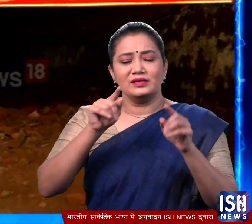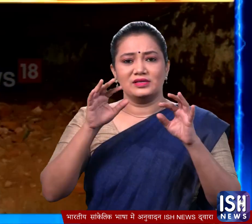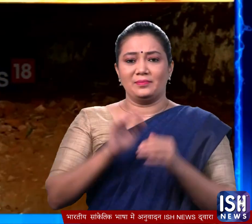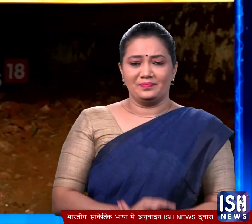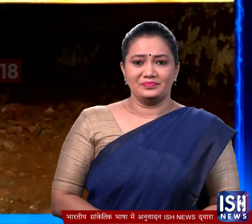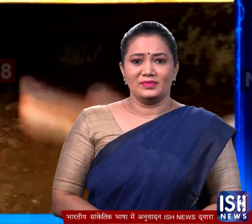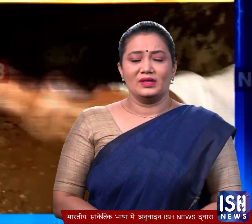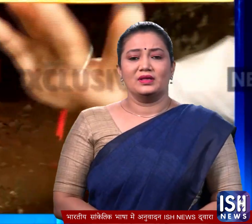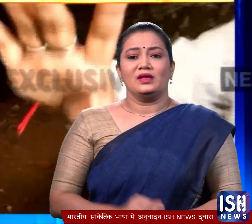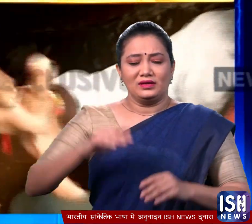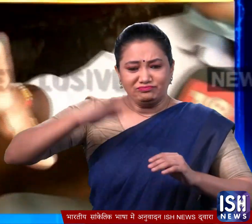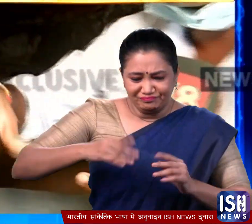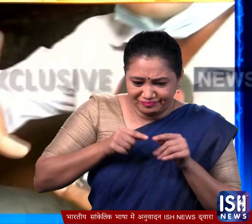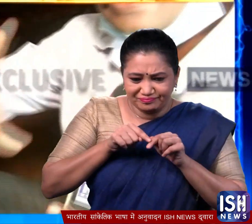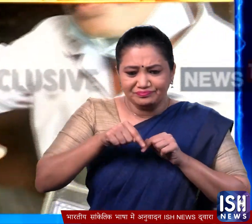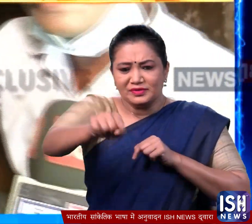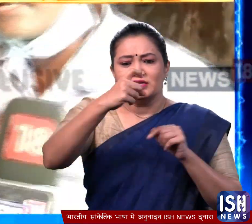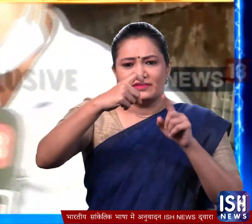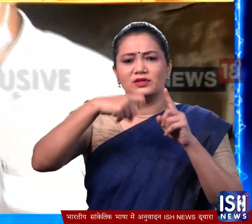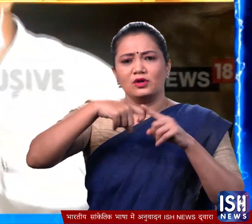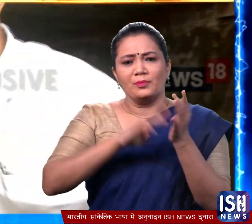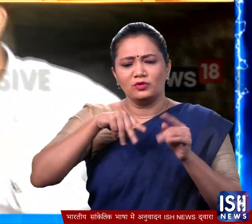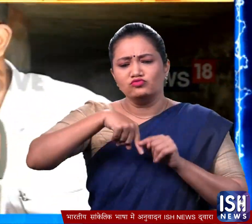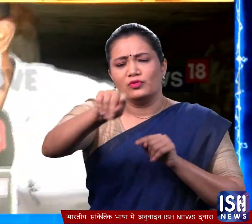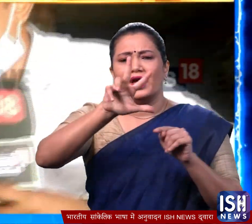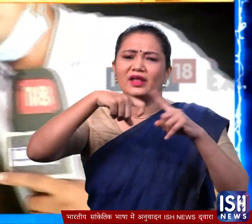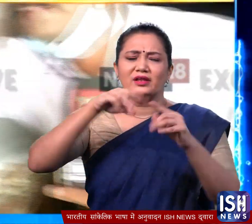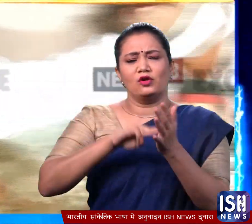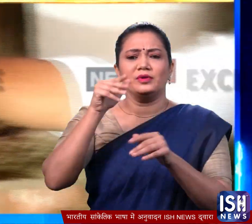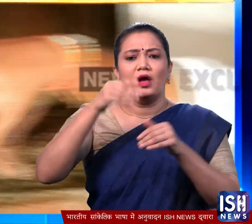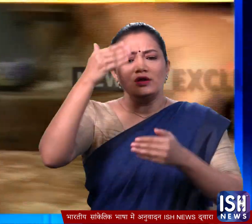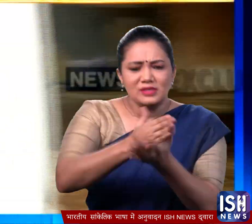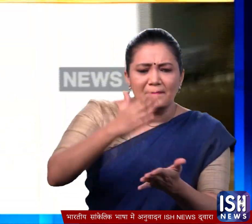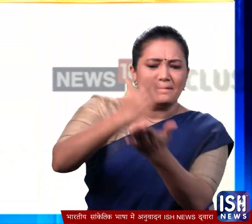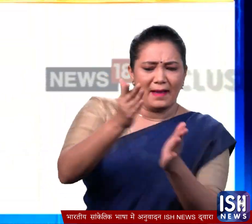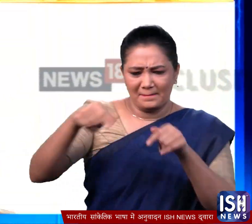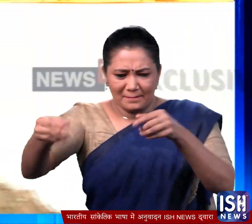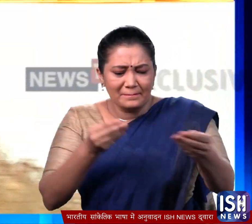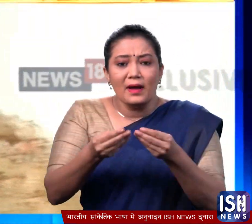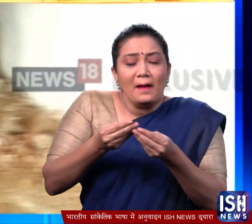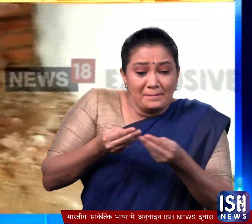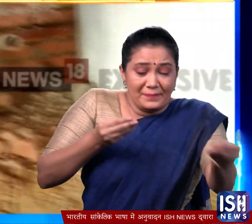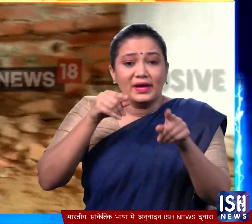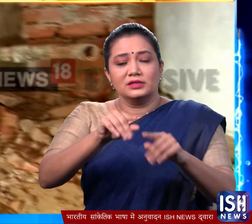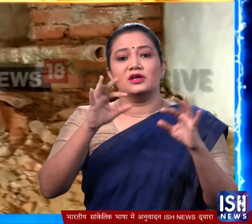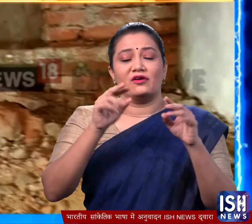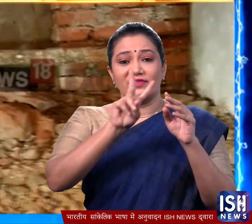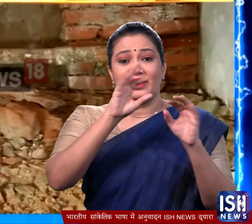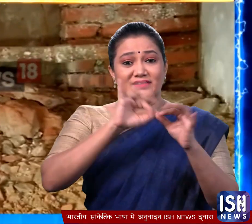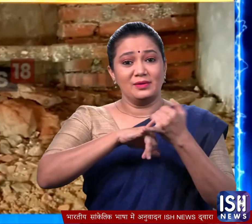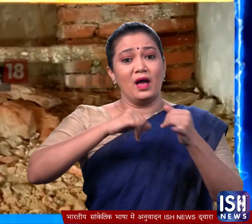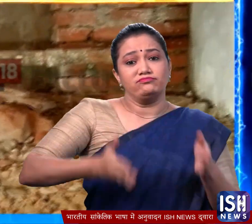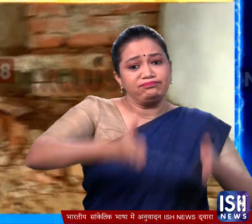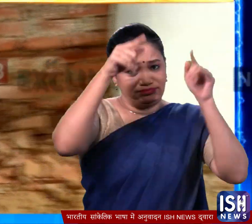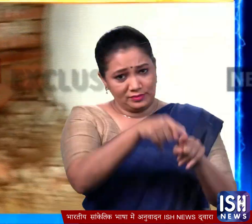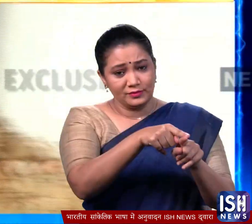के इर्द गिर्द है, तकरीबन 7 से 8 किलोमीटर का फासला, और दूसरा साइड हालांकि ये बंद किया गया है और इसी विधानसभा भवन के ठीक पास